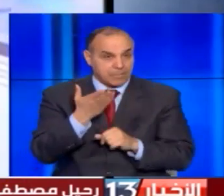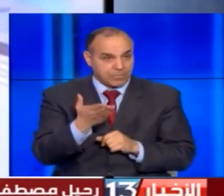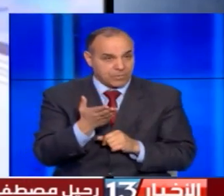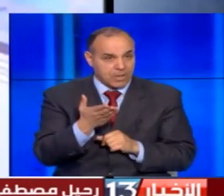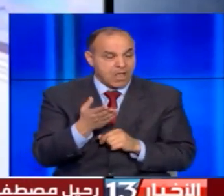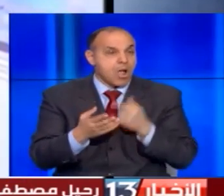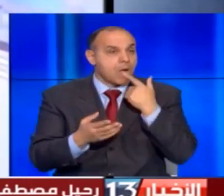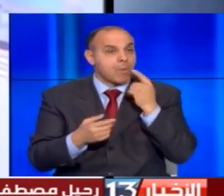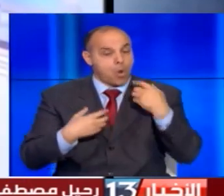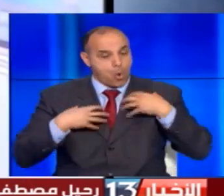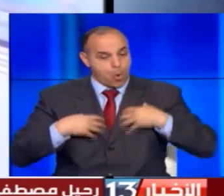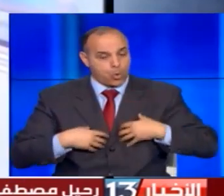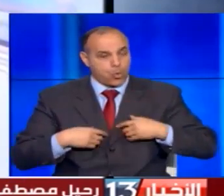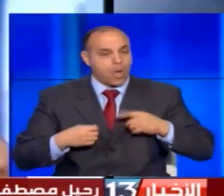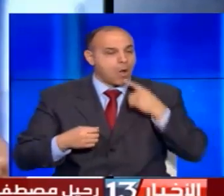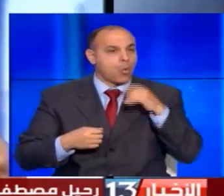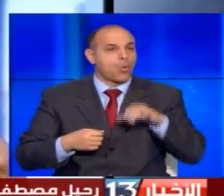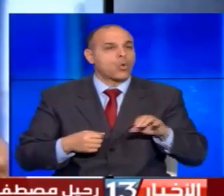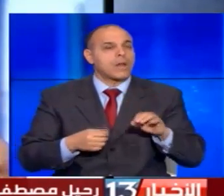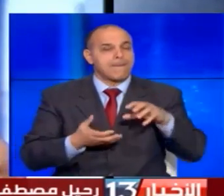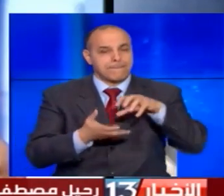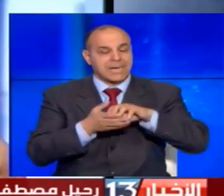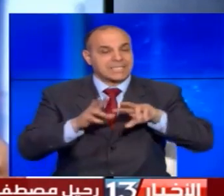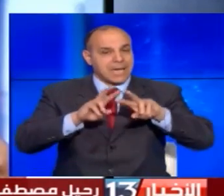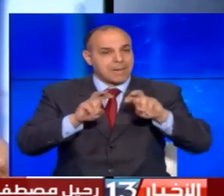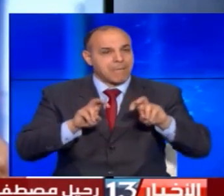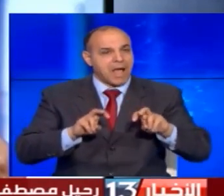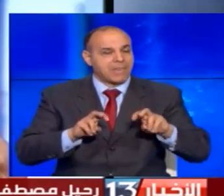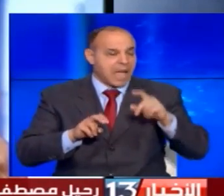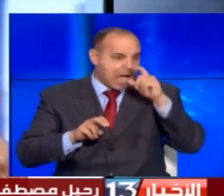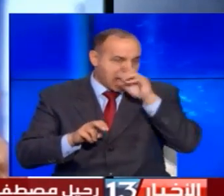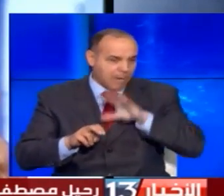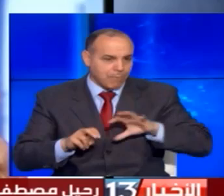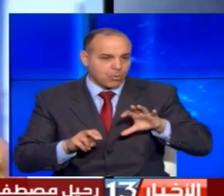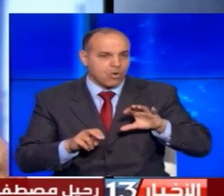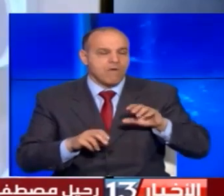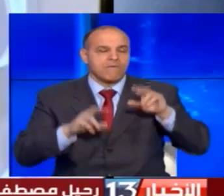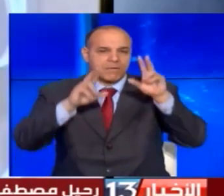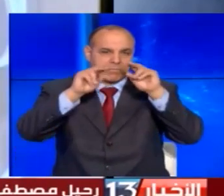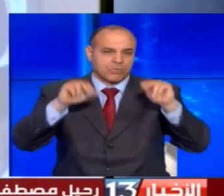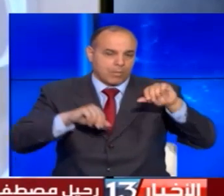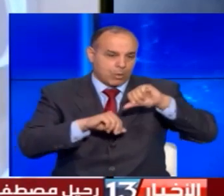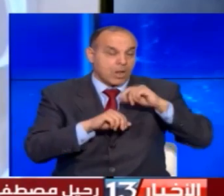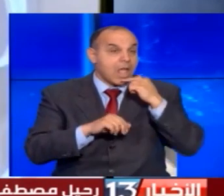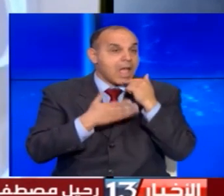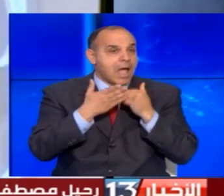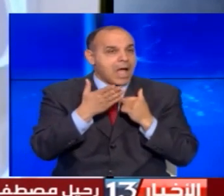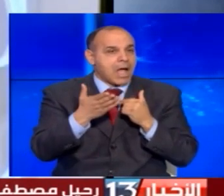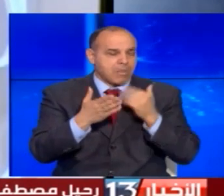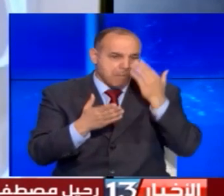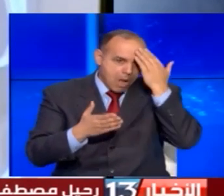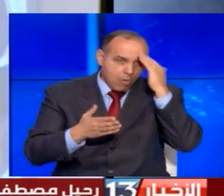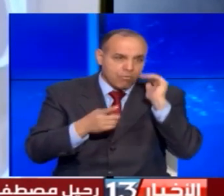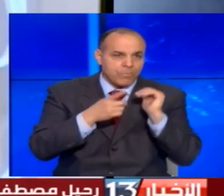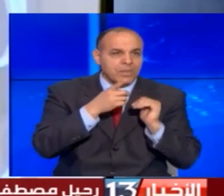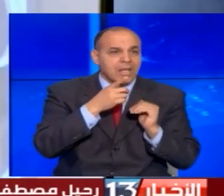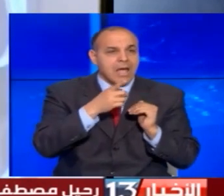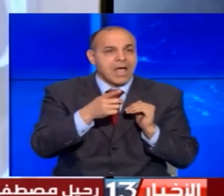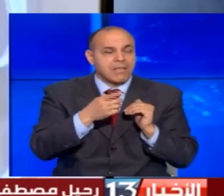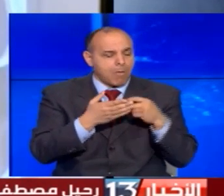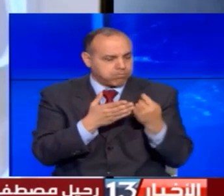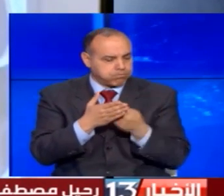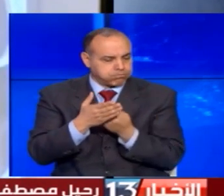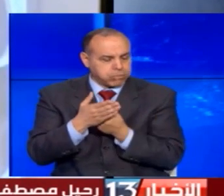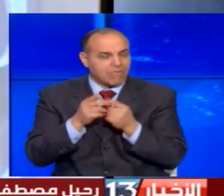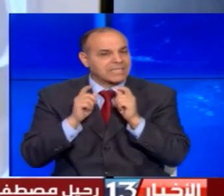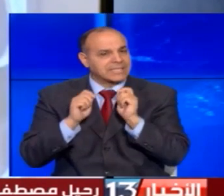كما كان عضوا في مجلس أمناء مركز دراسات الوحدة العربية في بيروت. ومن أثاره المنشورة أيضا مؤلفات